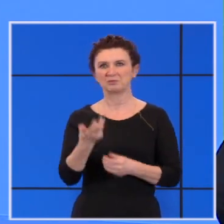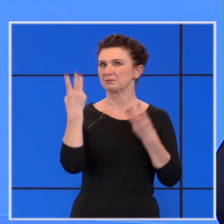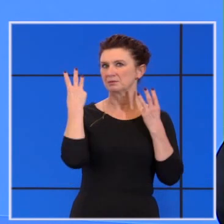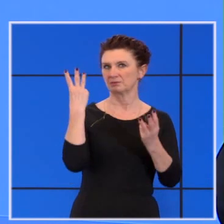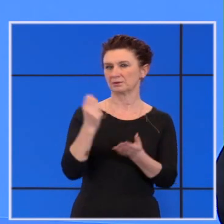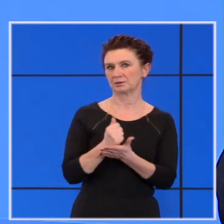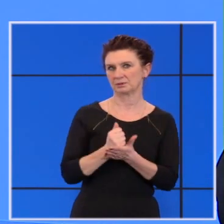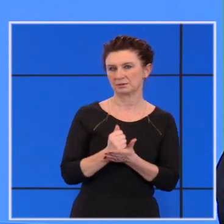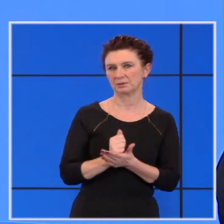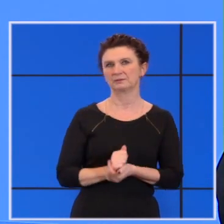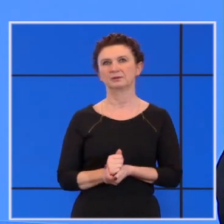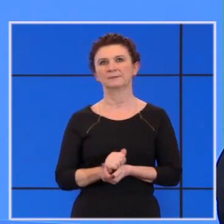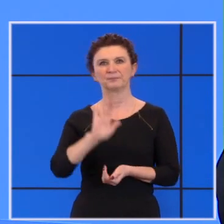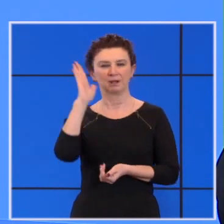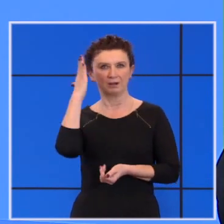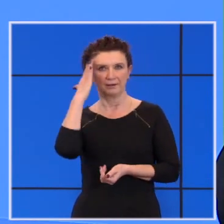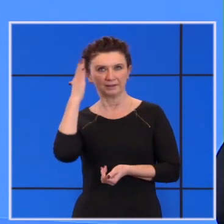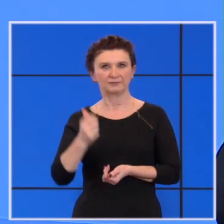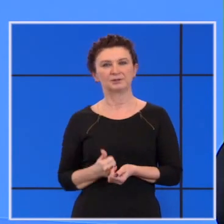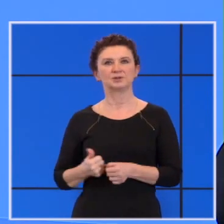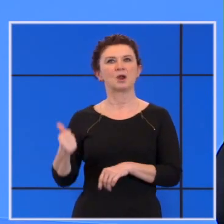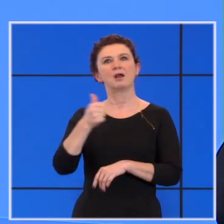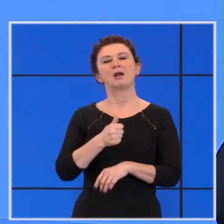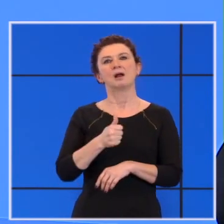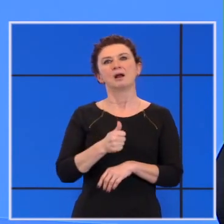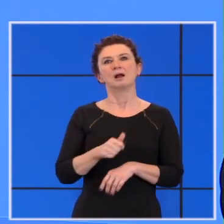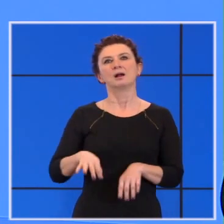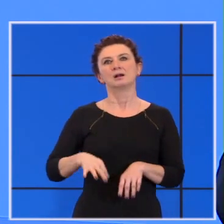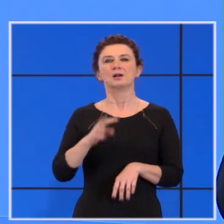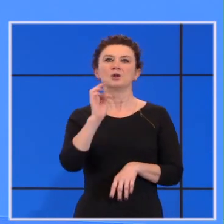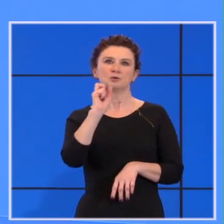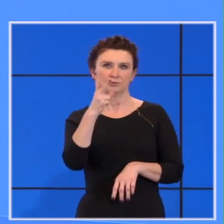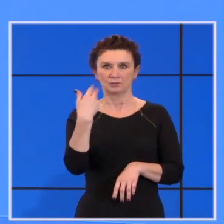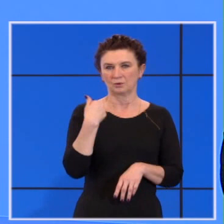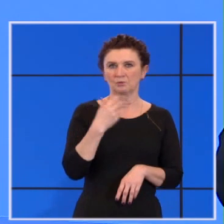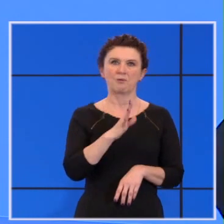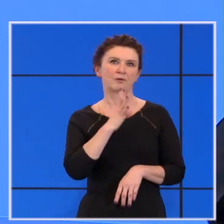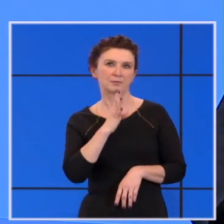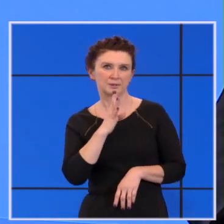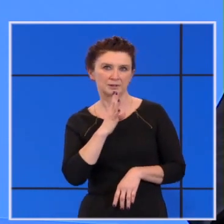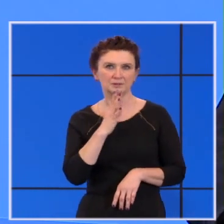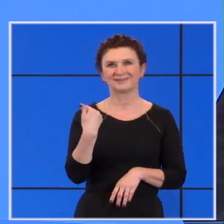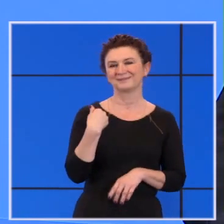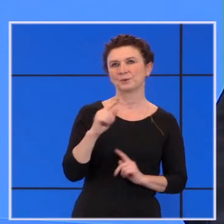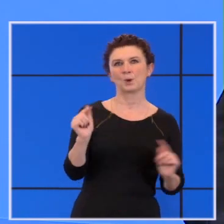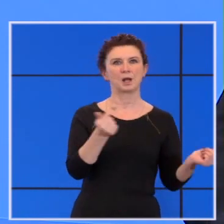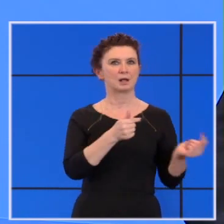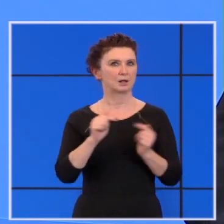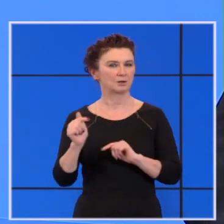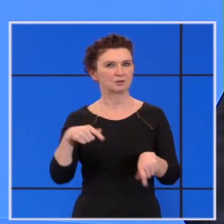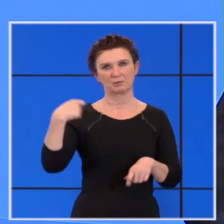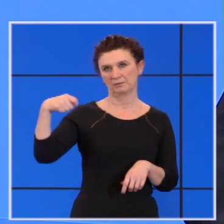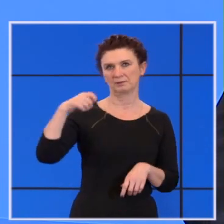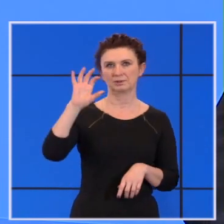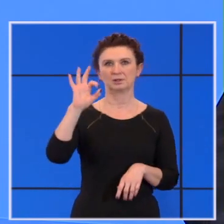przewodniczącego Rady Europejskiej, prezydenta Europy, pana Donalda Tuska w Stanach Zjednoczonych, jego rozmowa z prezydentem Obamą